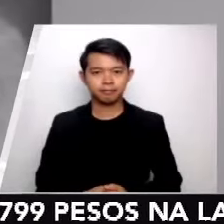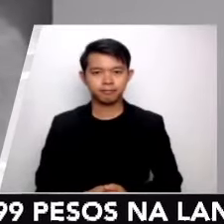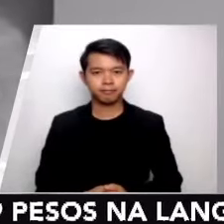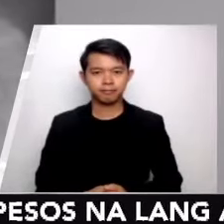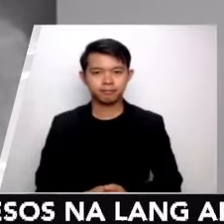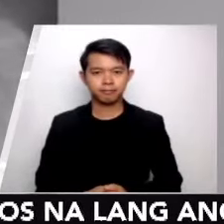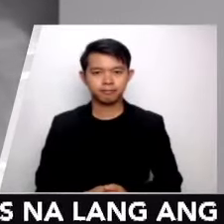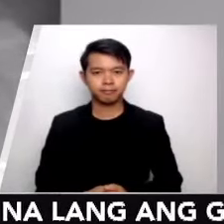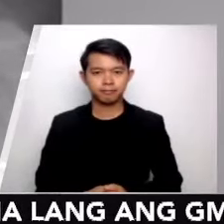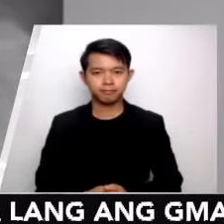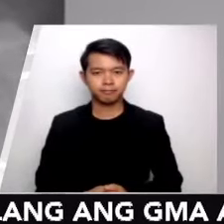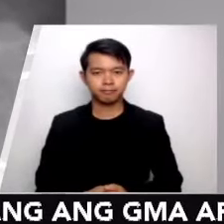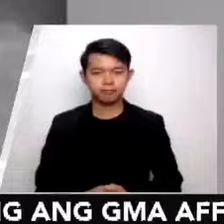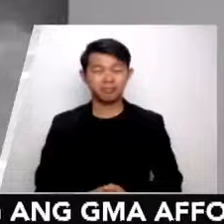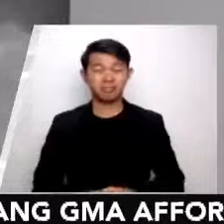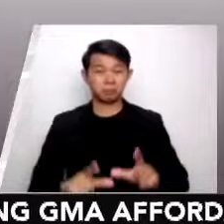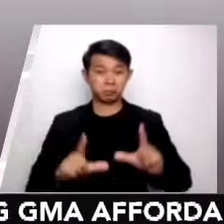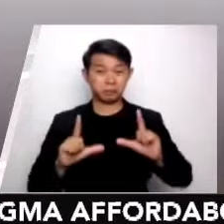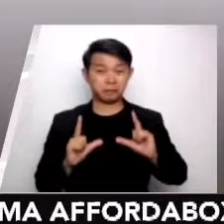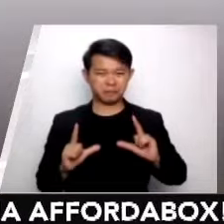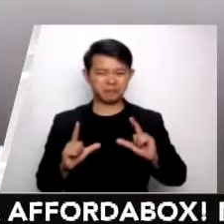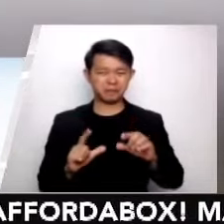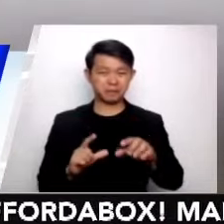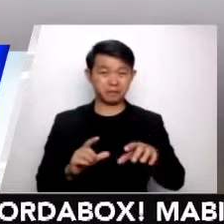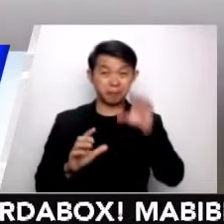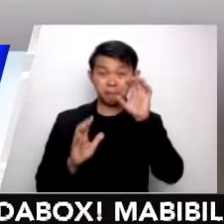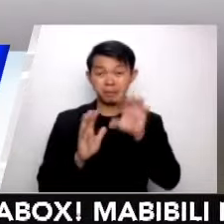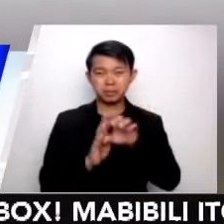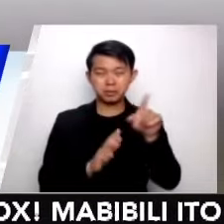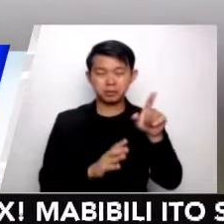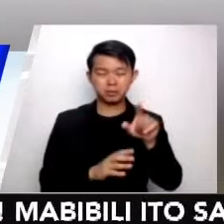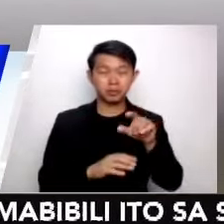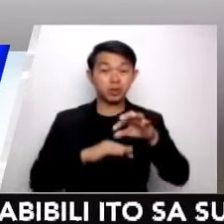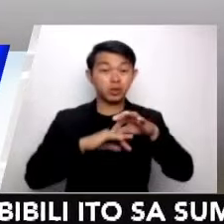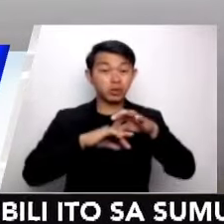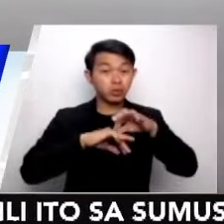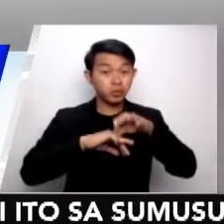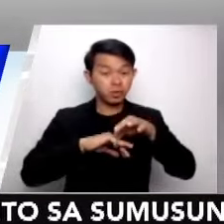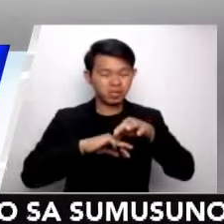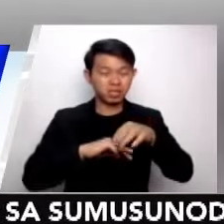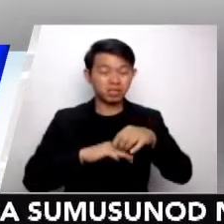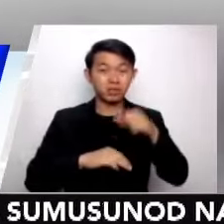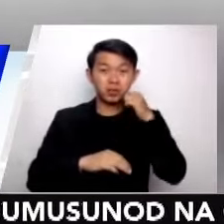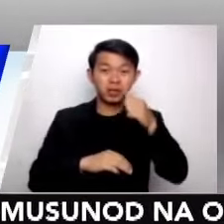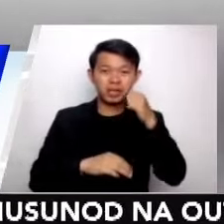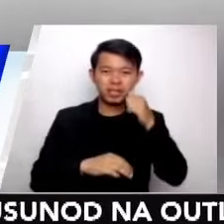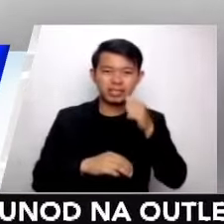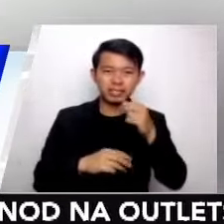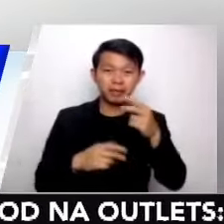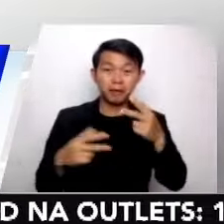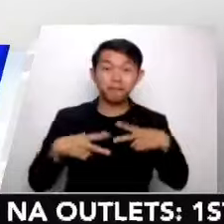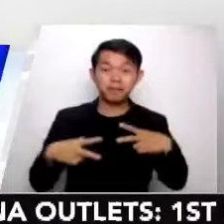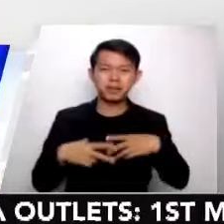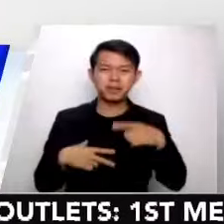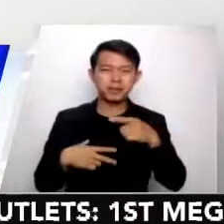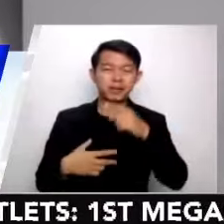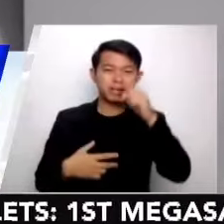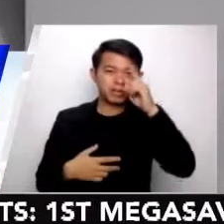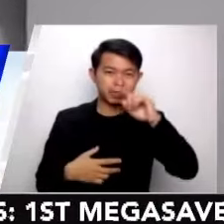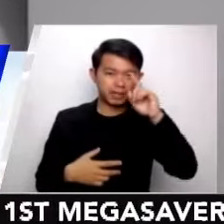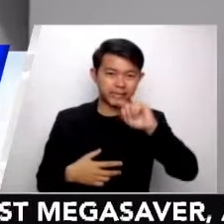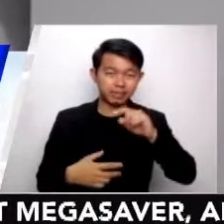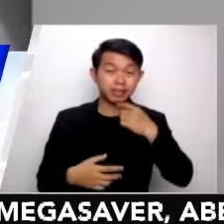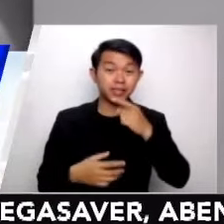X-ray image yan ng diamond wedding ring na nalunok ng isang babaeng nagbabakasyon sa Thailand. Kwento ng film na si Dana